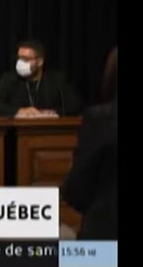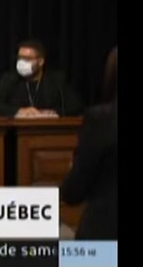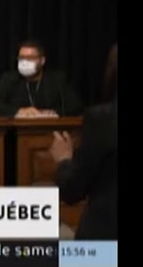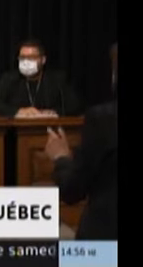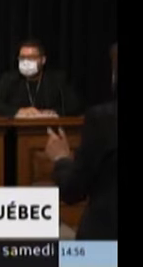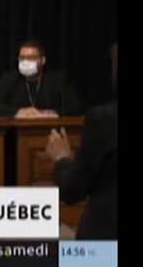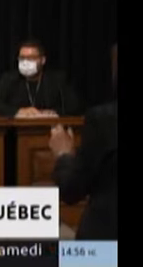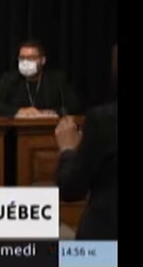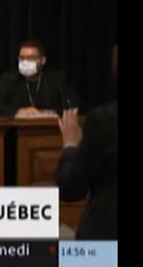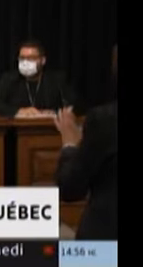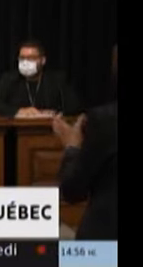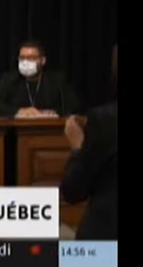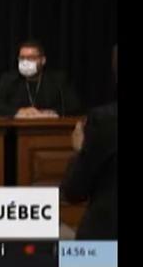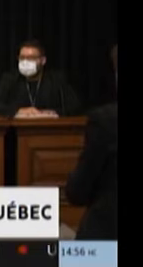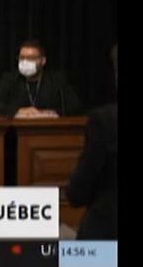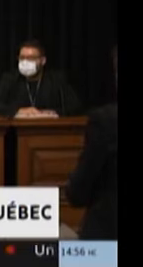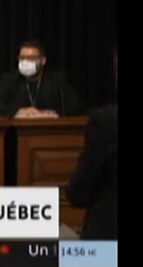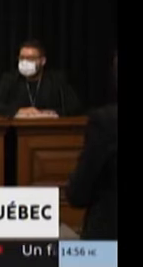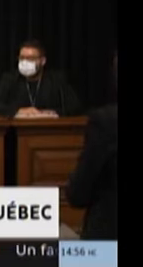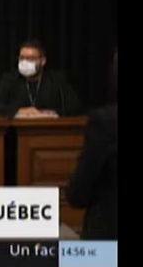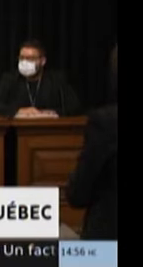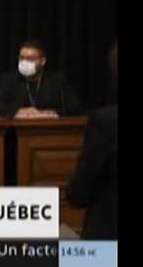moment.